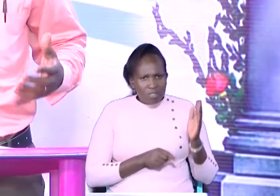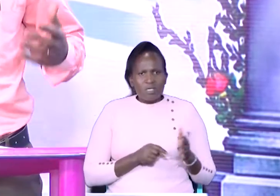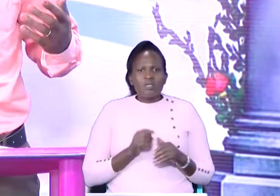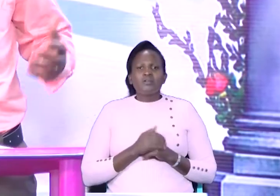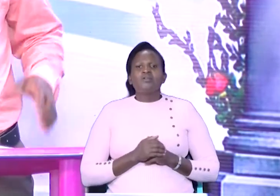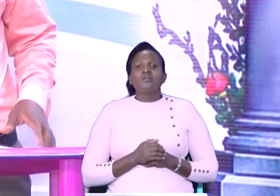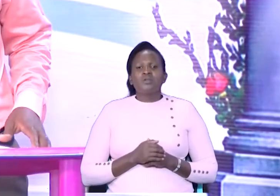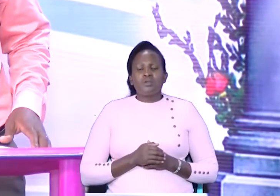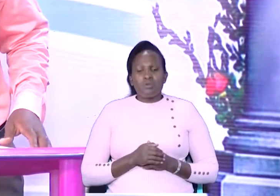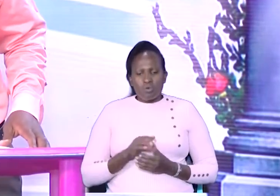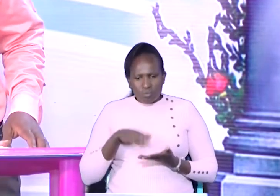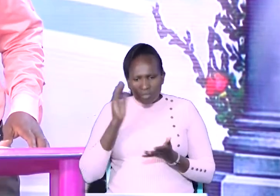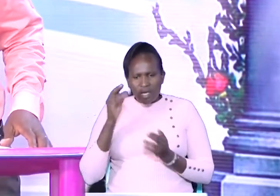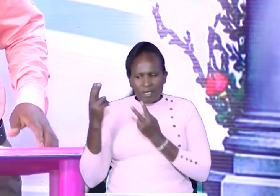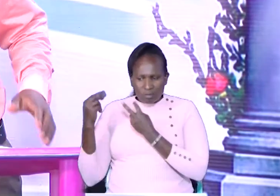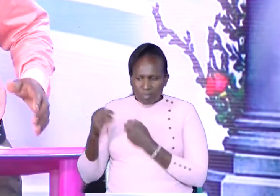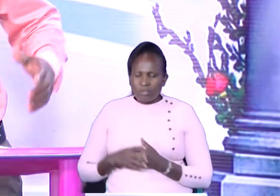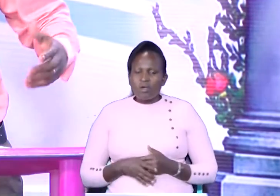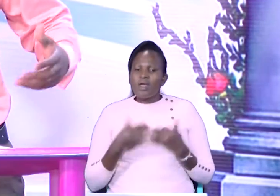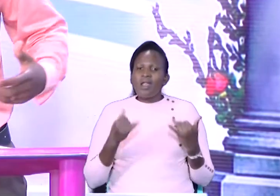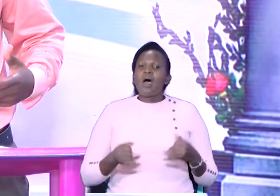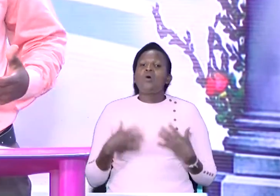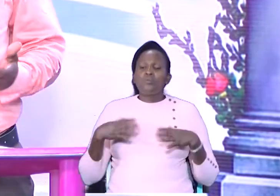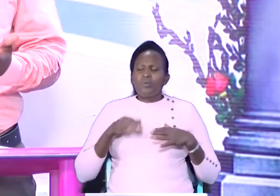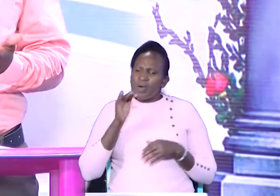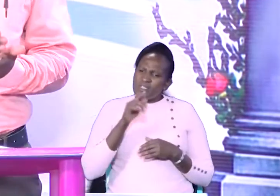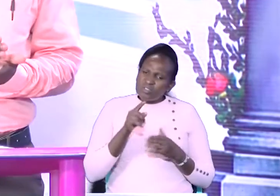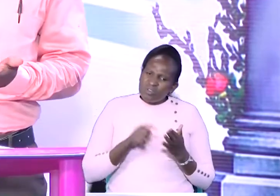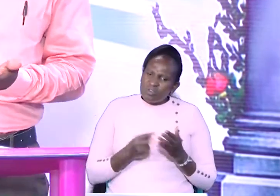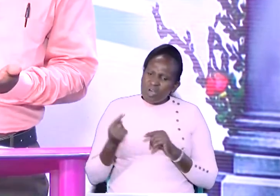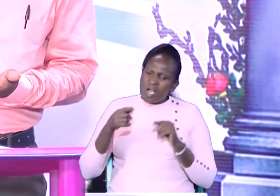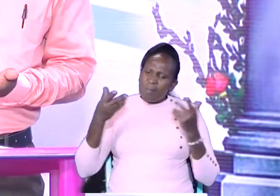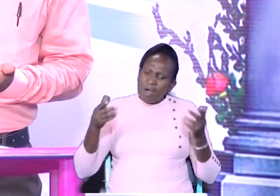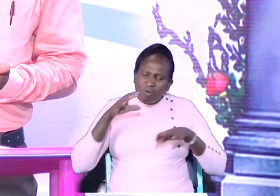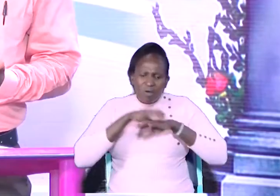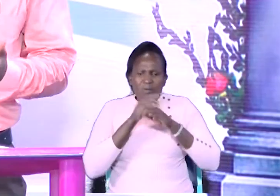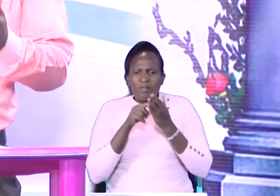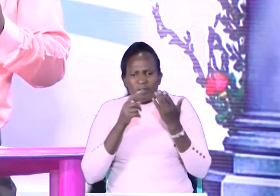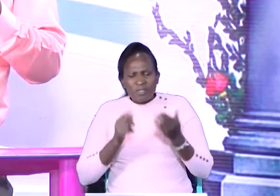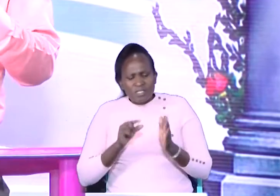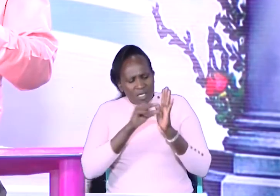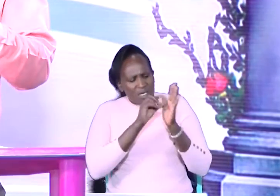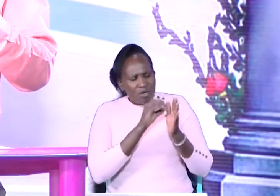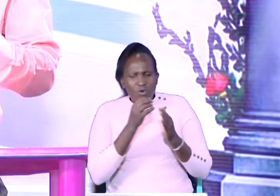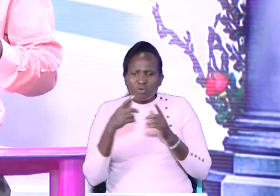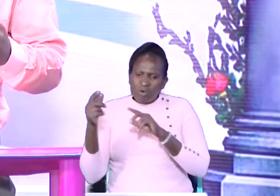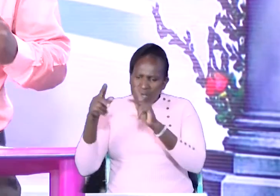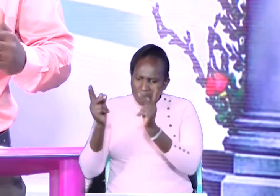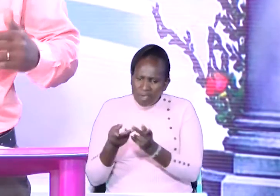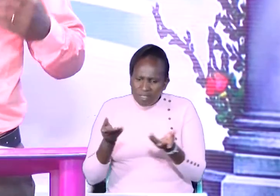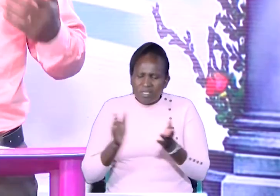exceed expectation, you see. Sasa watu wanakuuliza ilikuja aje ukapata hii grade, ama ukafika